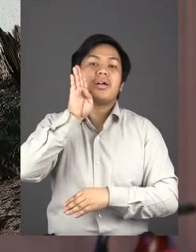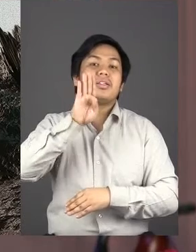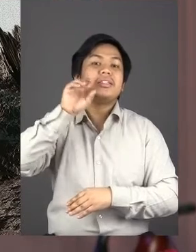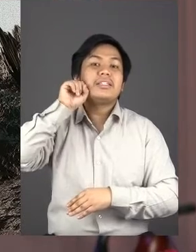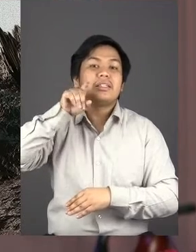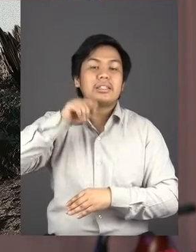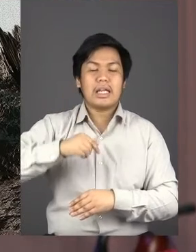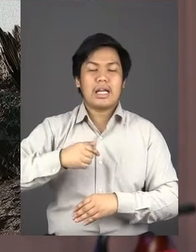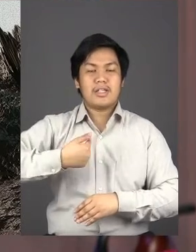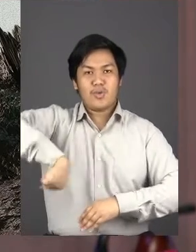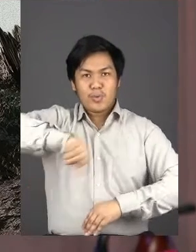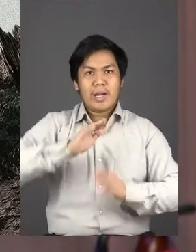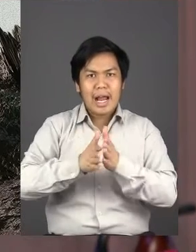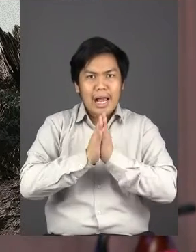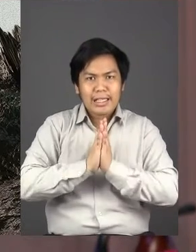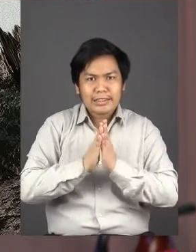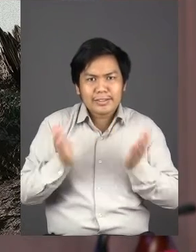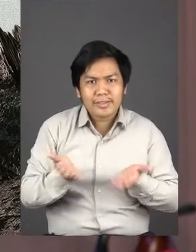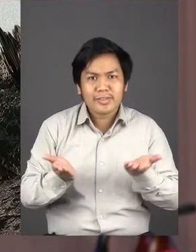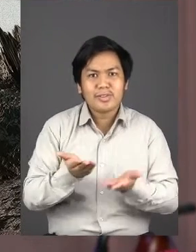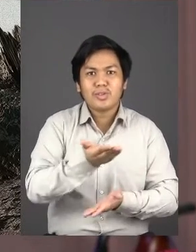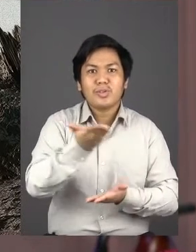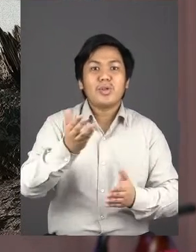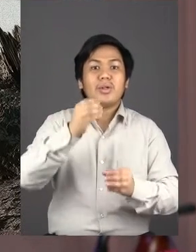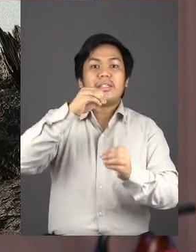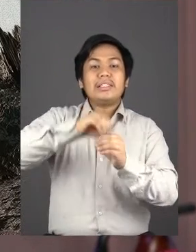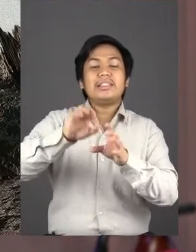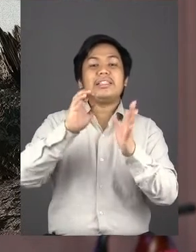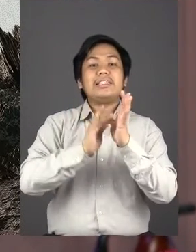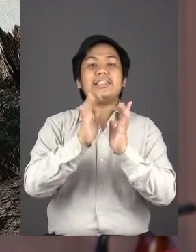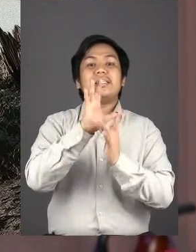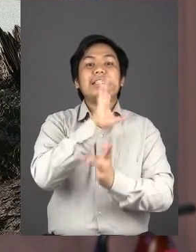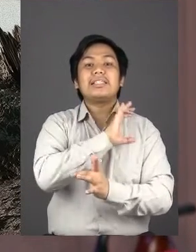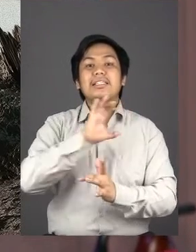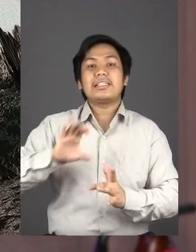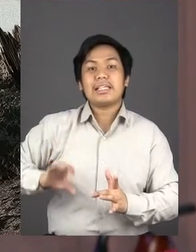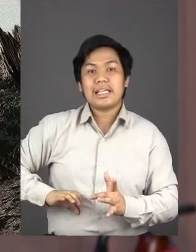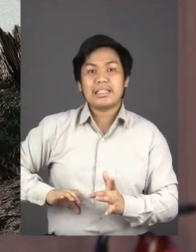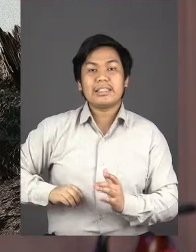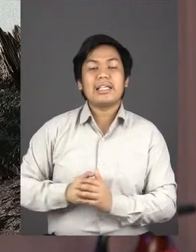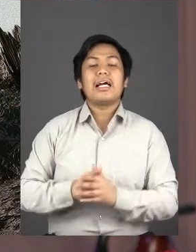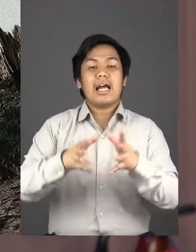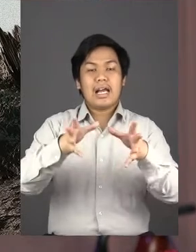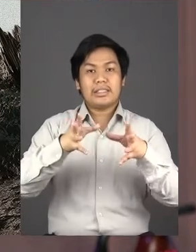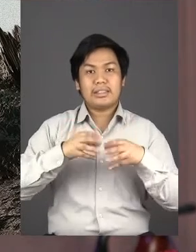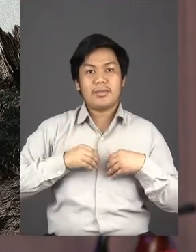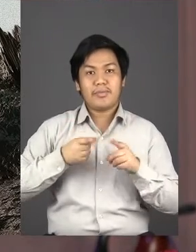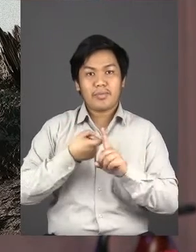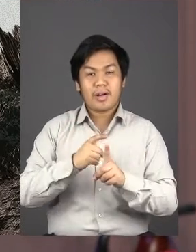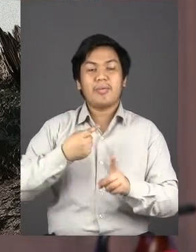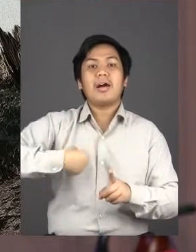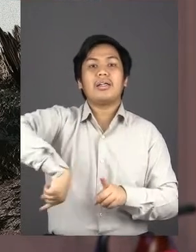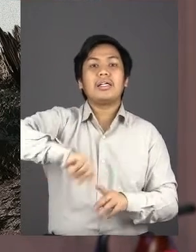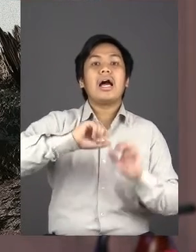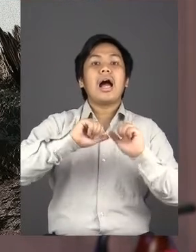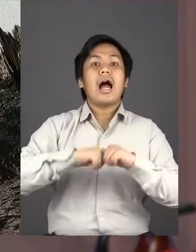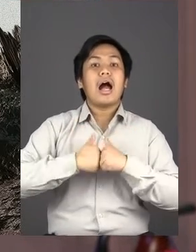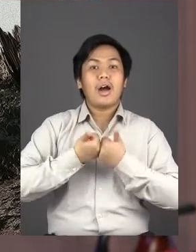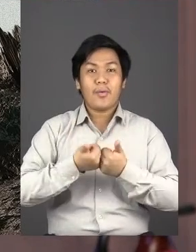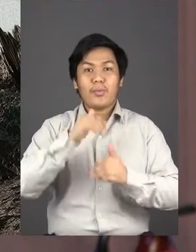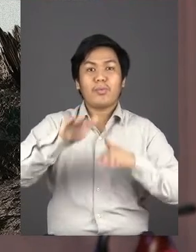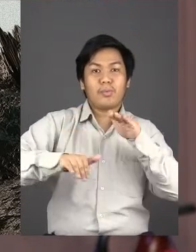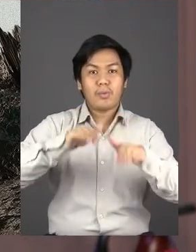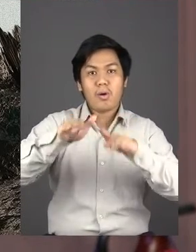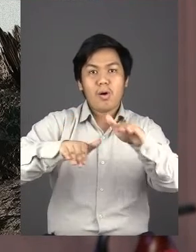we ask and urge you in the Lord Jesus that as you receive from us how you ought to walk or how you ought